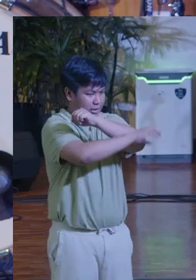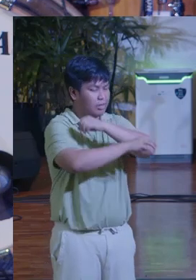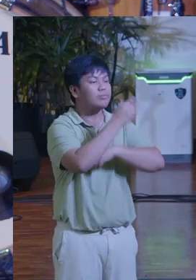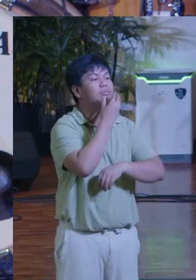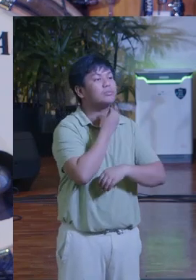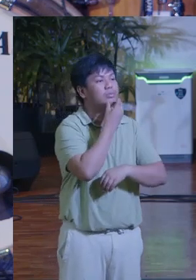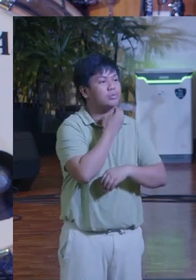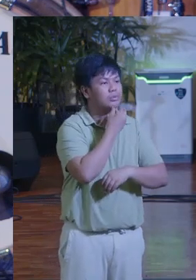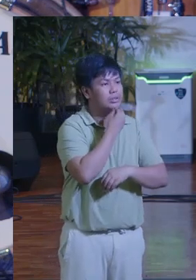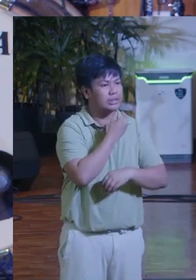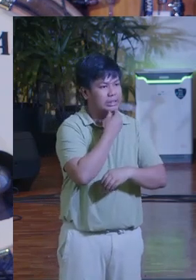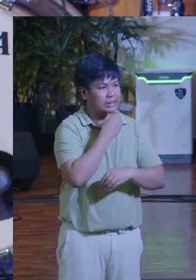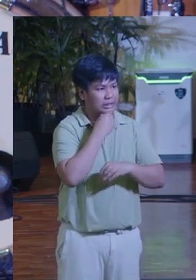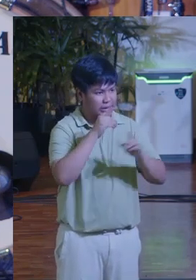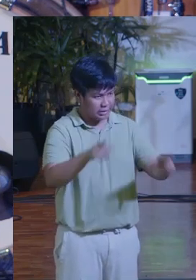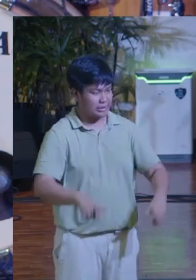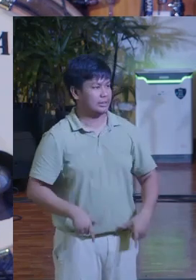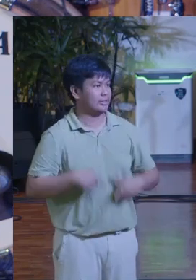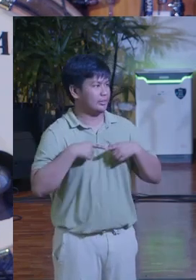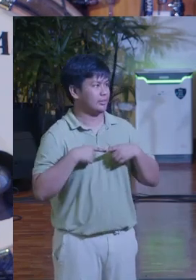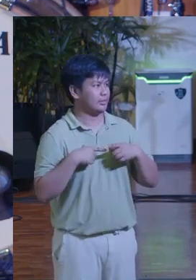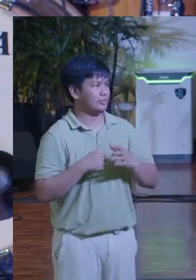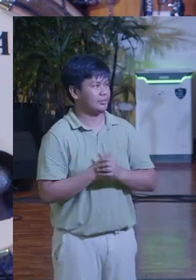mula sa kanyang pagkaalipin sa Egypt.